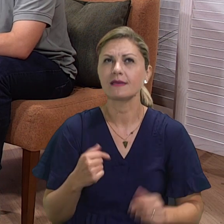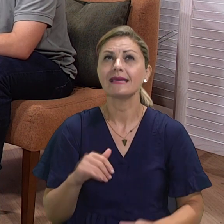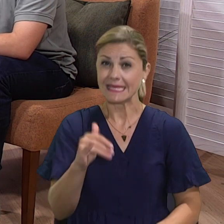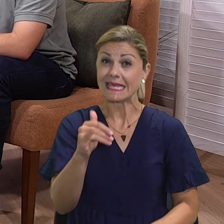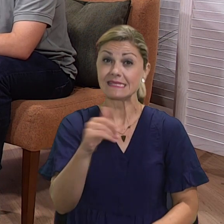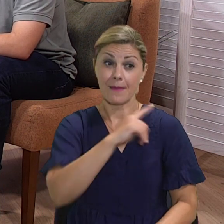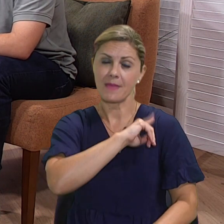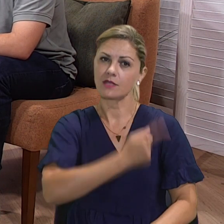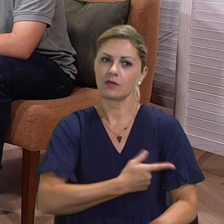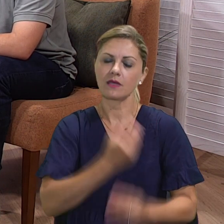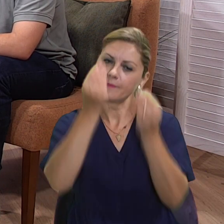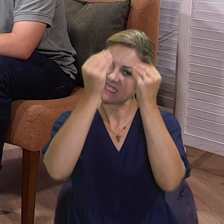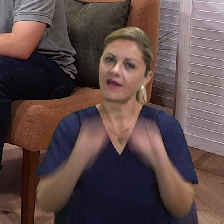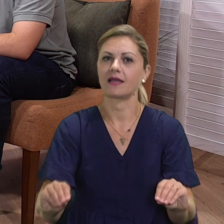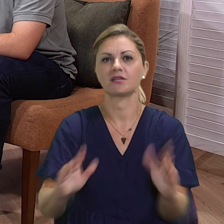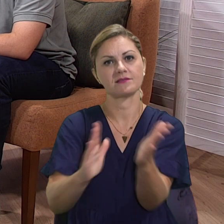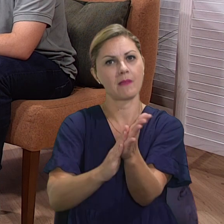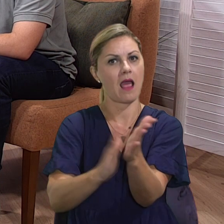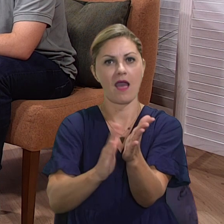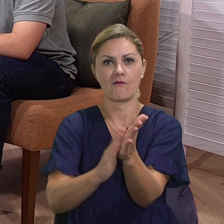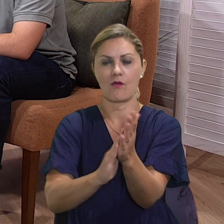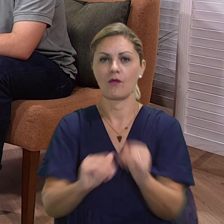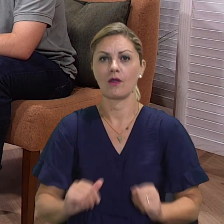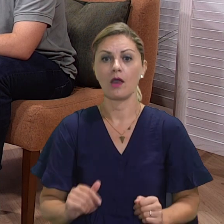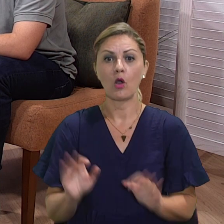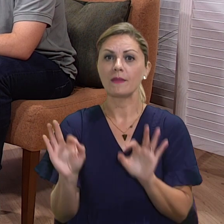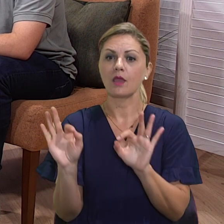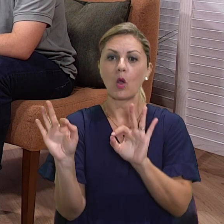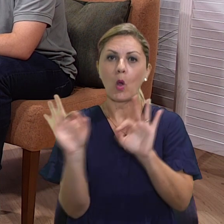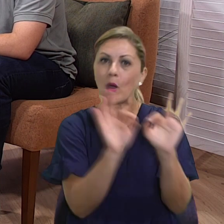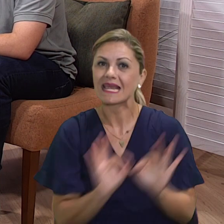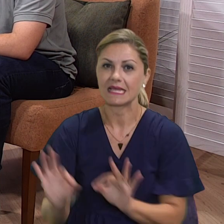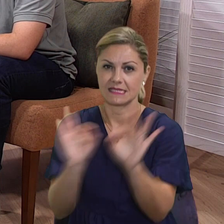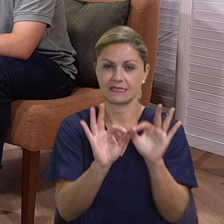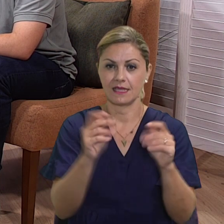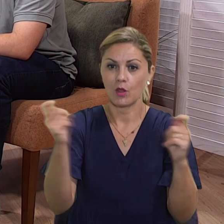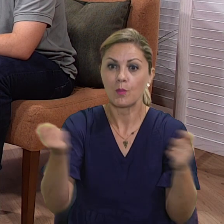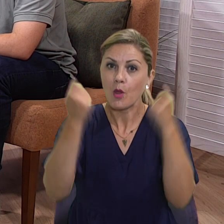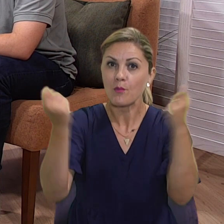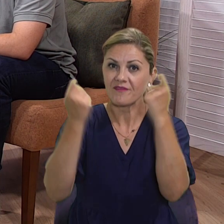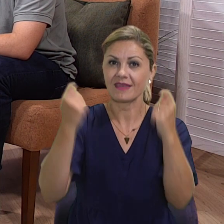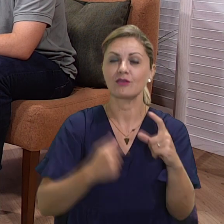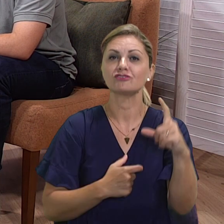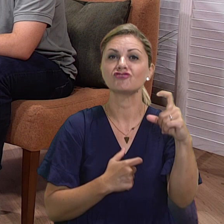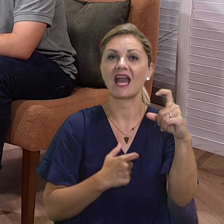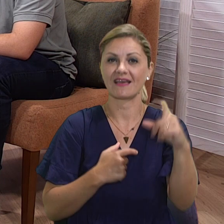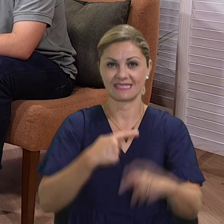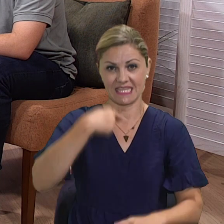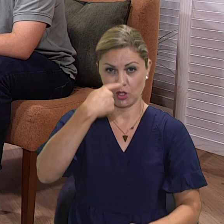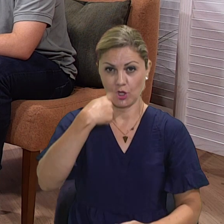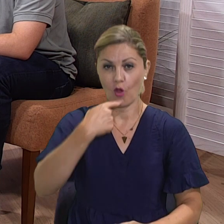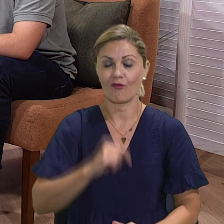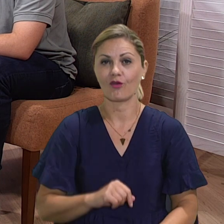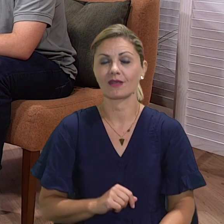tu? Na Mertojaku oni svaka im čast, jeli, organiziraju i promoviraju malo ovu našu